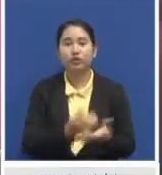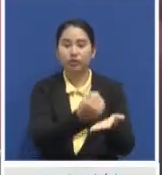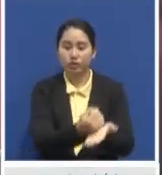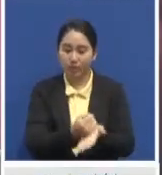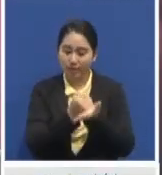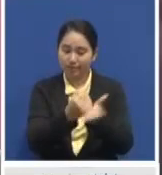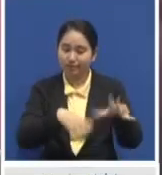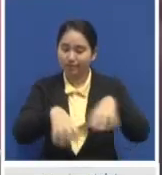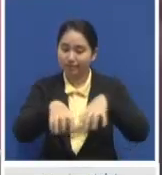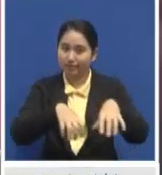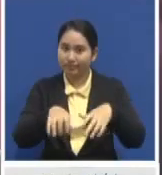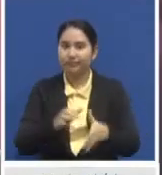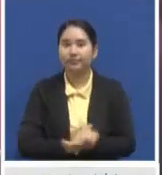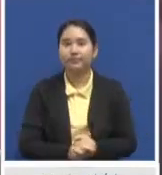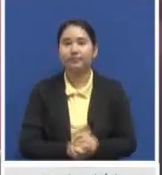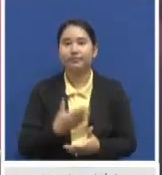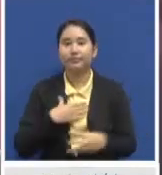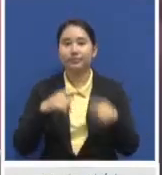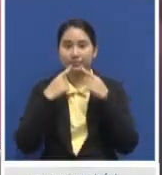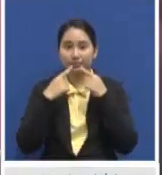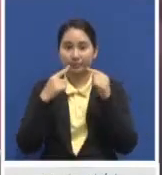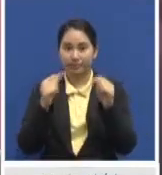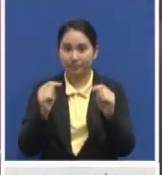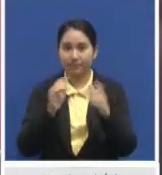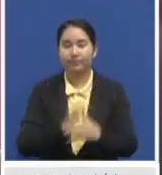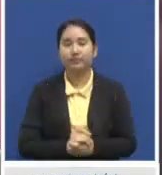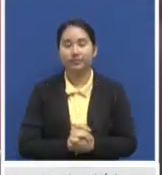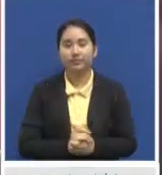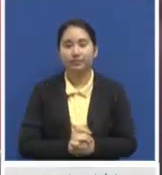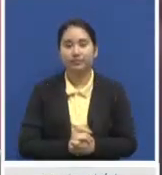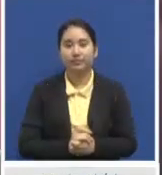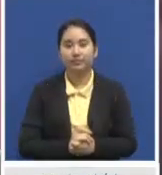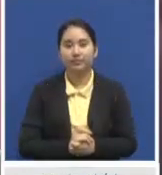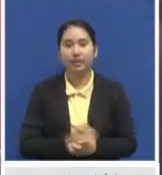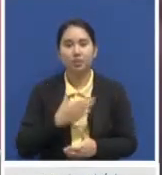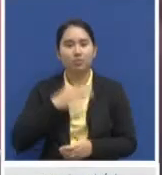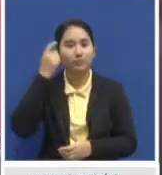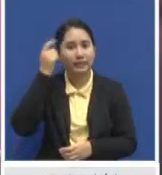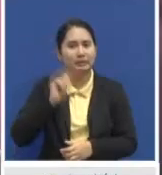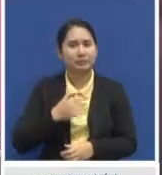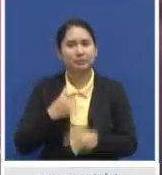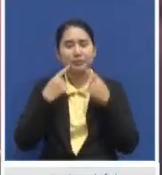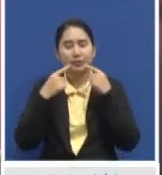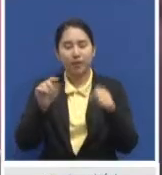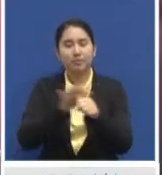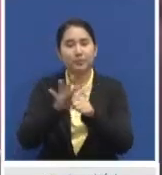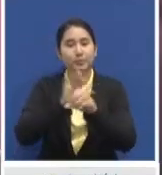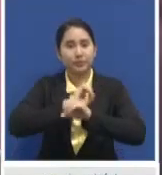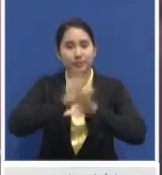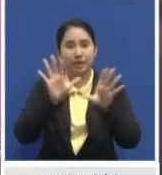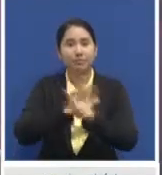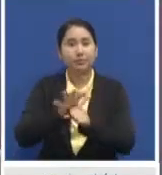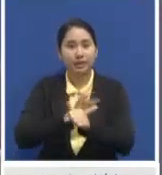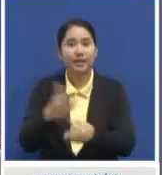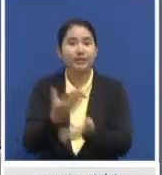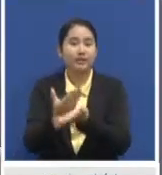ยกันนะครับอันนี้คงจะตอบได้ในถ้าผมว่าคิดว่าน่าจะพอเพียงนะครับถามว่างบประม